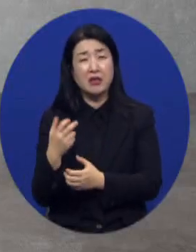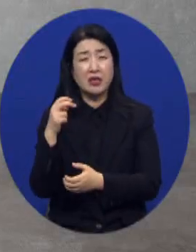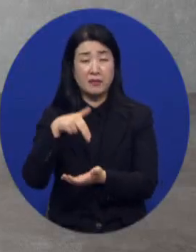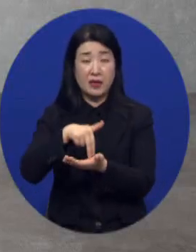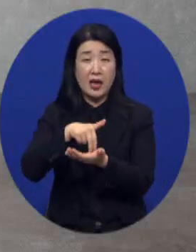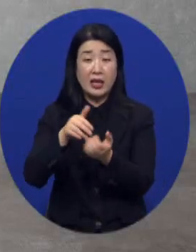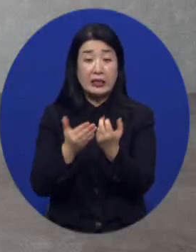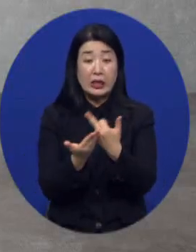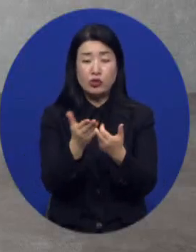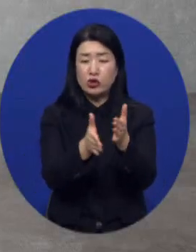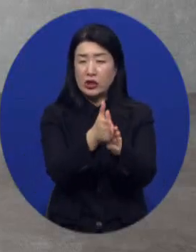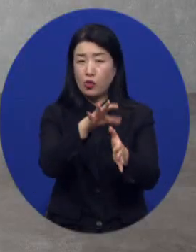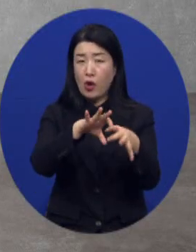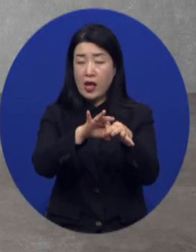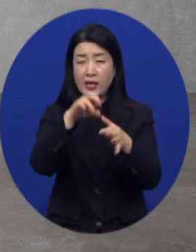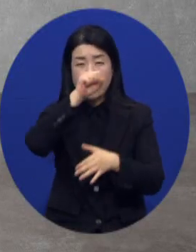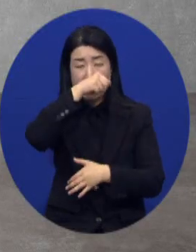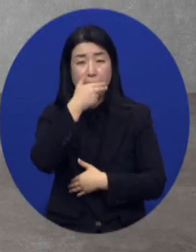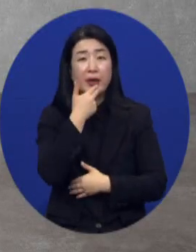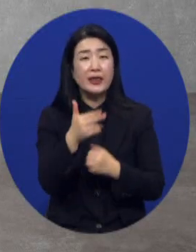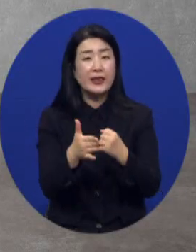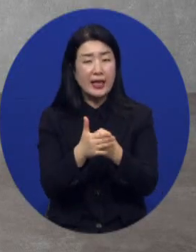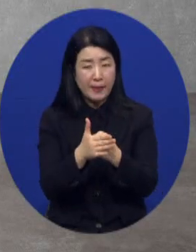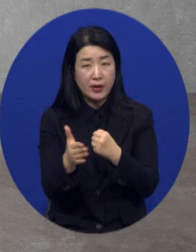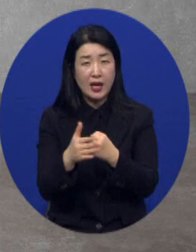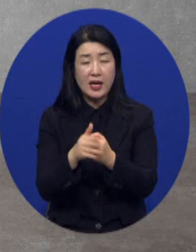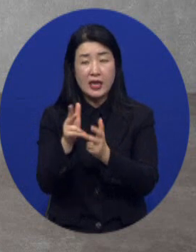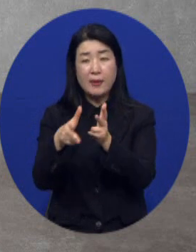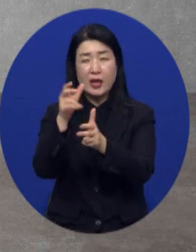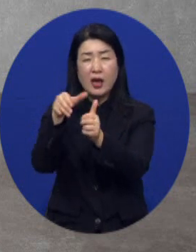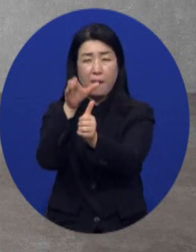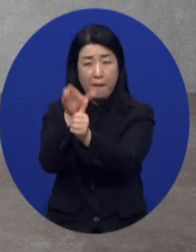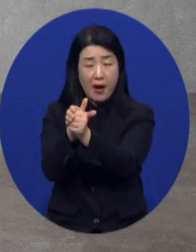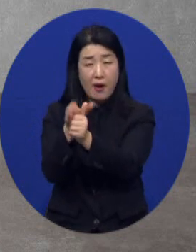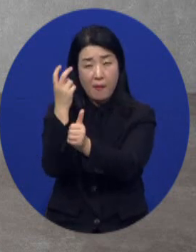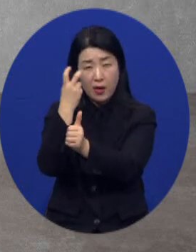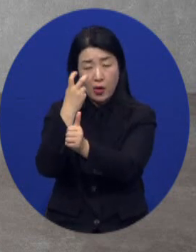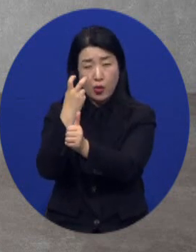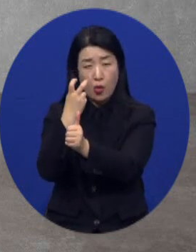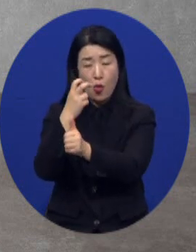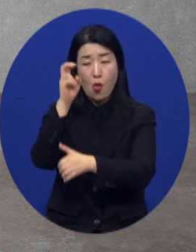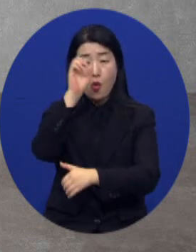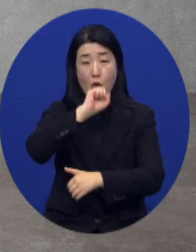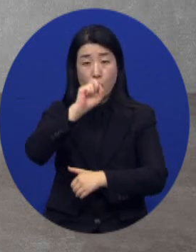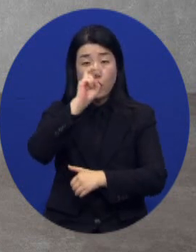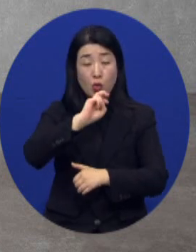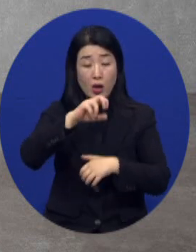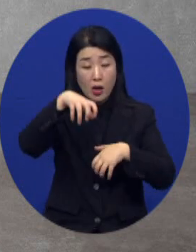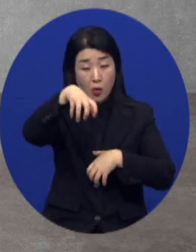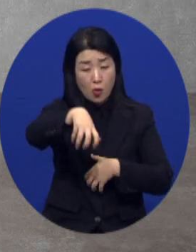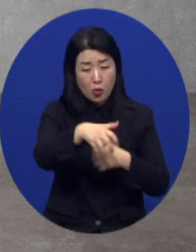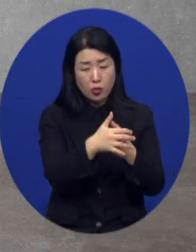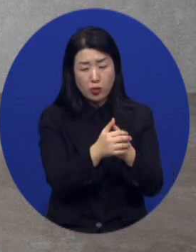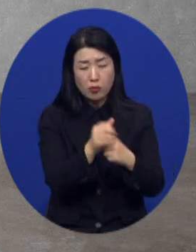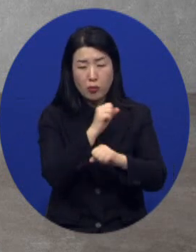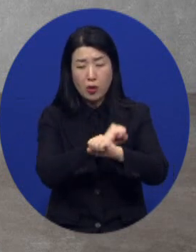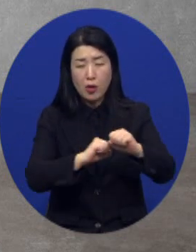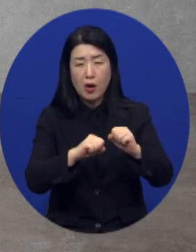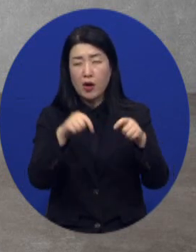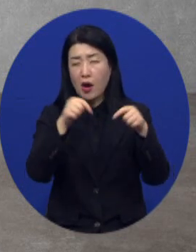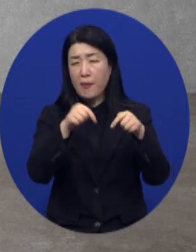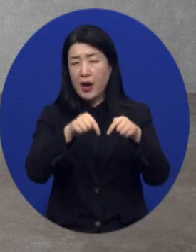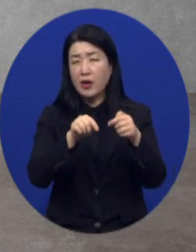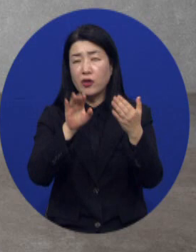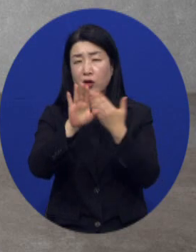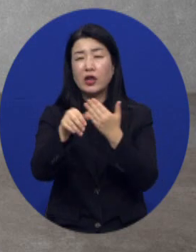제주시는 관련 예산이 없어 사업자에게 컨설팅을 맡겼고 음악당 규모는 제주도와 협의를 거쳐 결정할